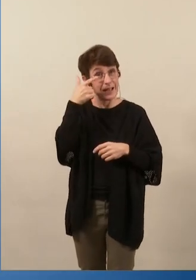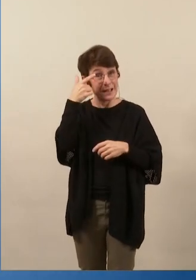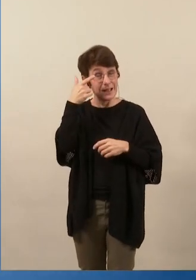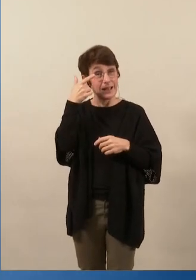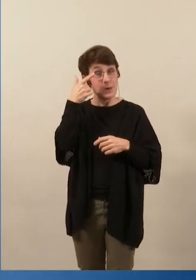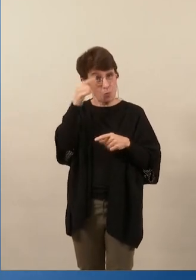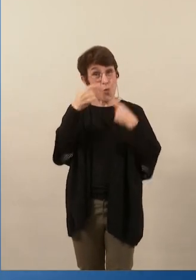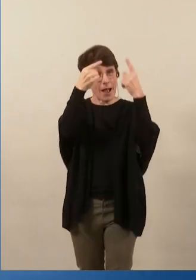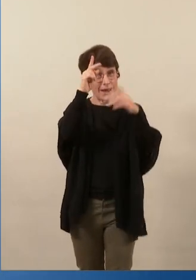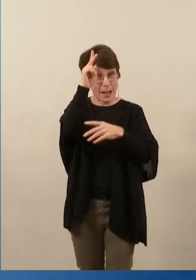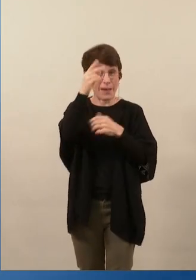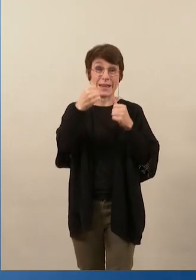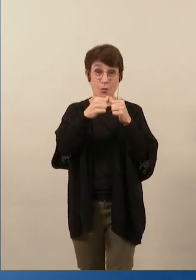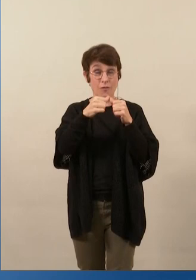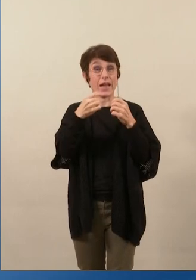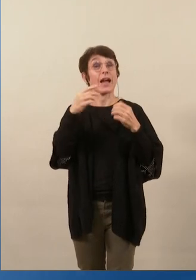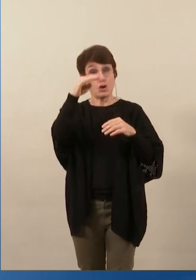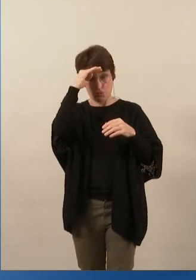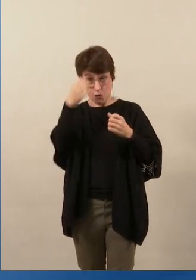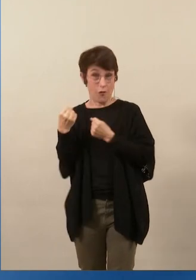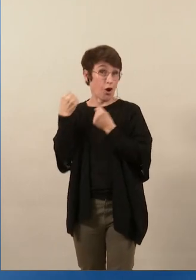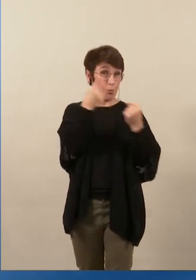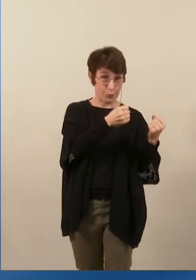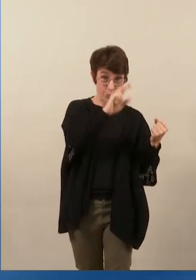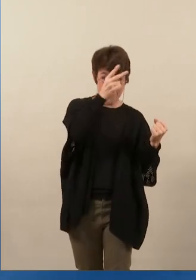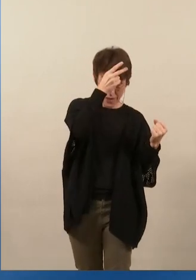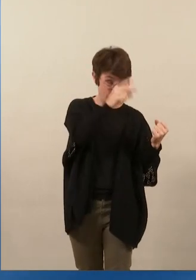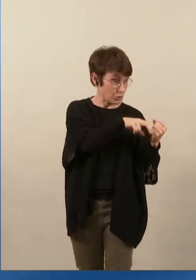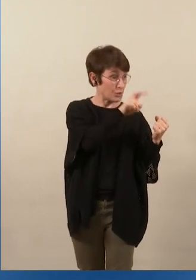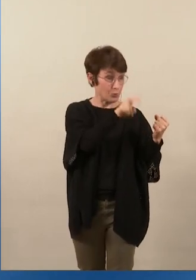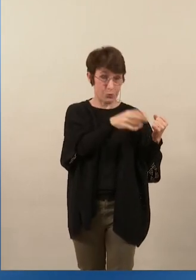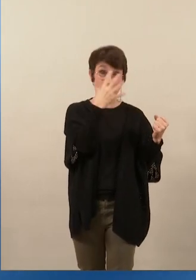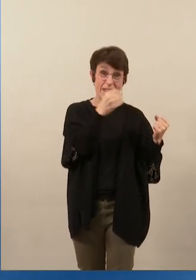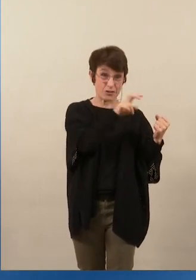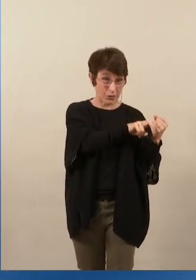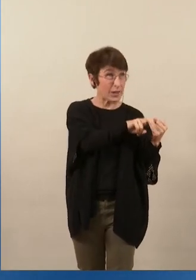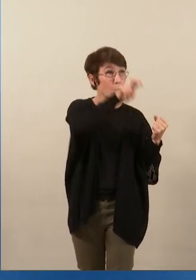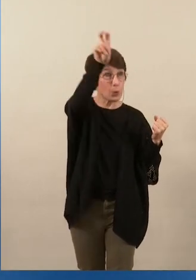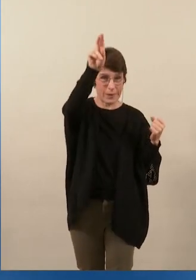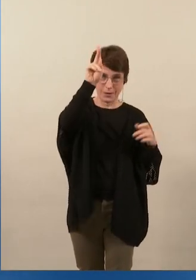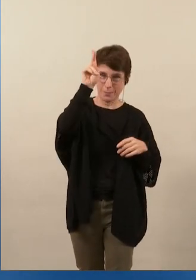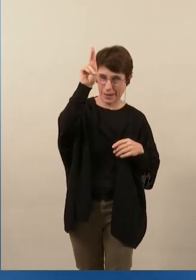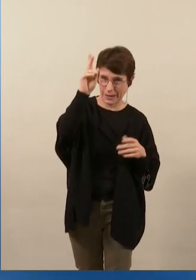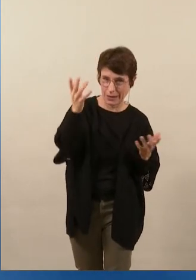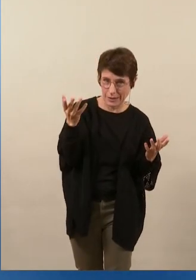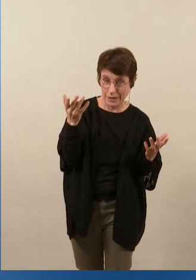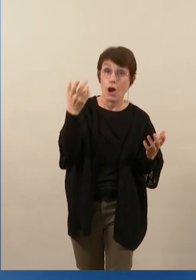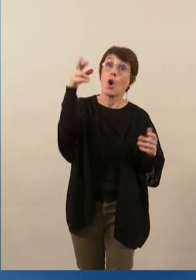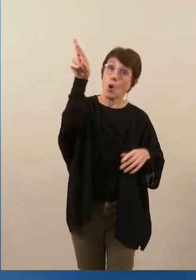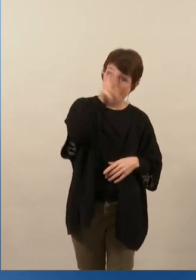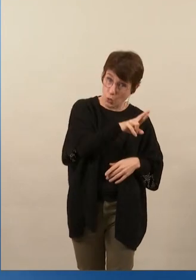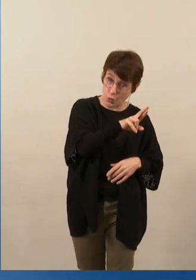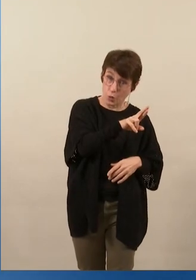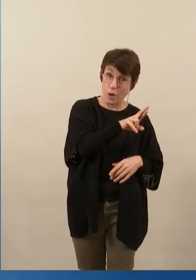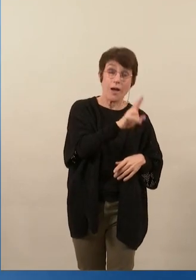Valence donc vous allez vous prenez le chauffeur de la ville en voiture vous allez jusqu'à la gare SNCF TGV de Valence vous prenez votre train vous revenez d'un journée et vous